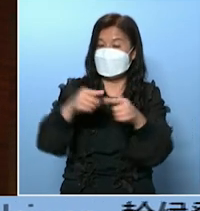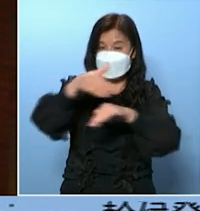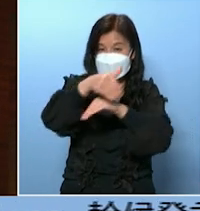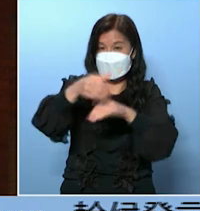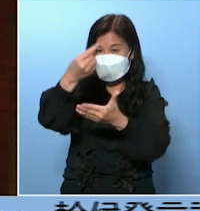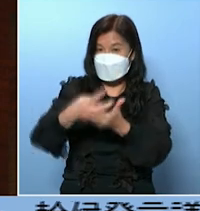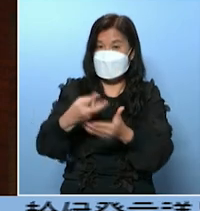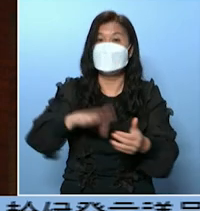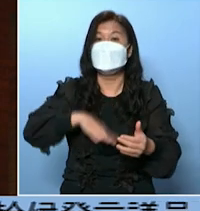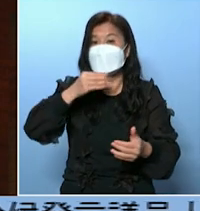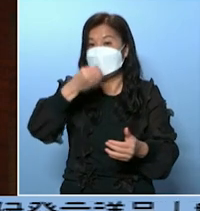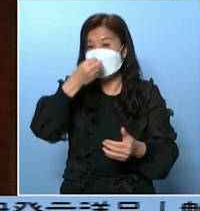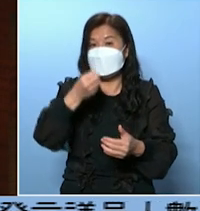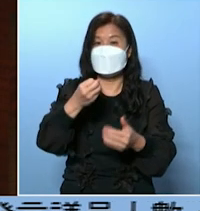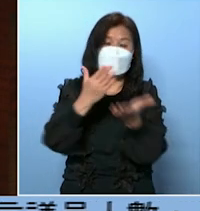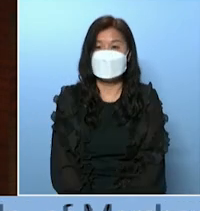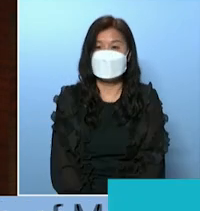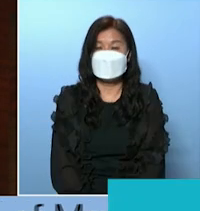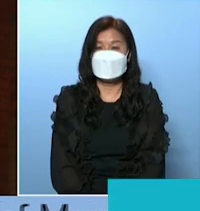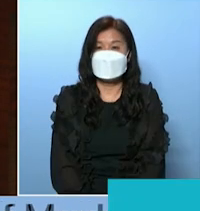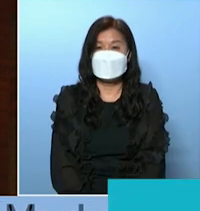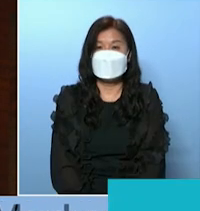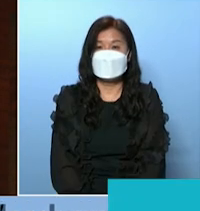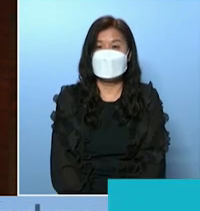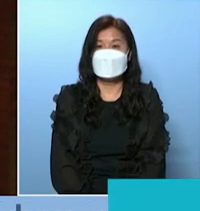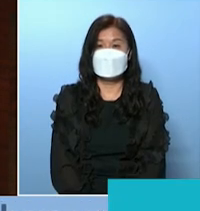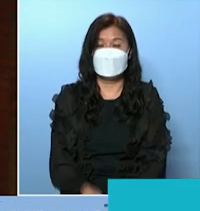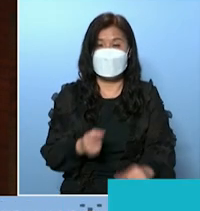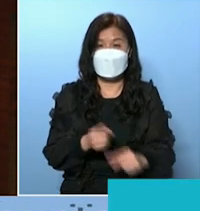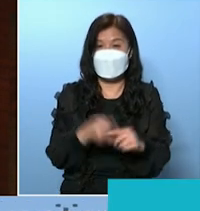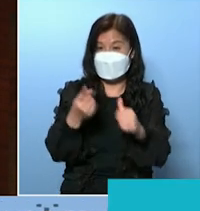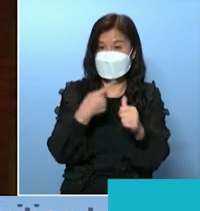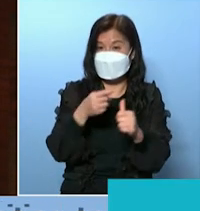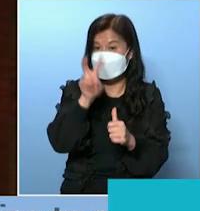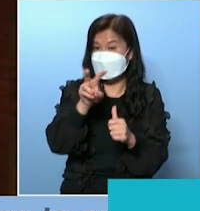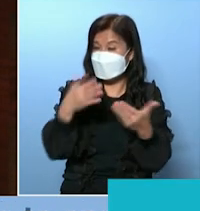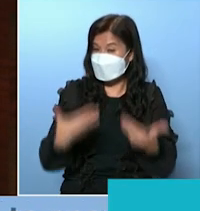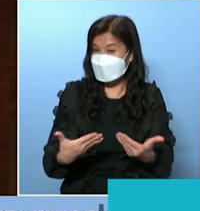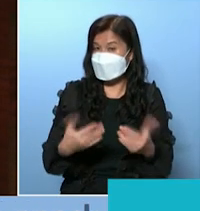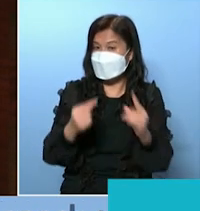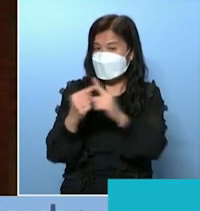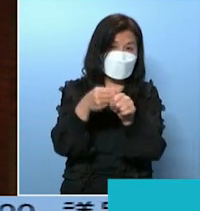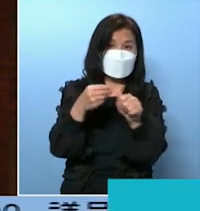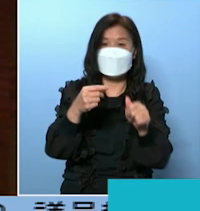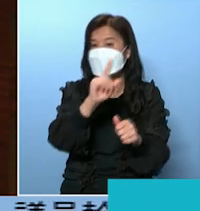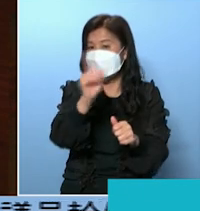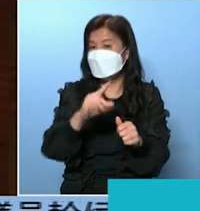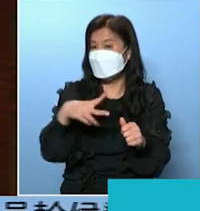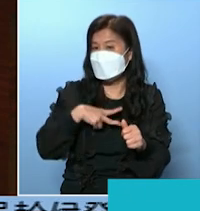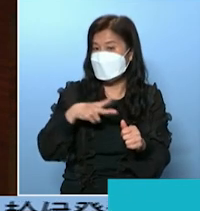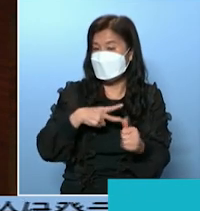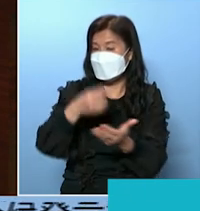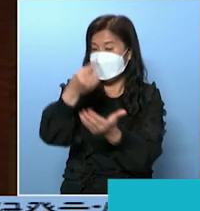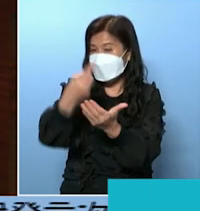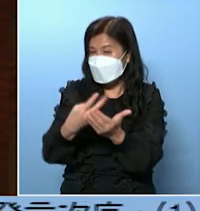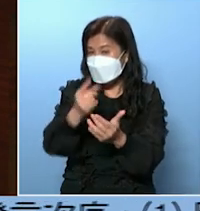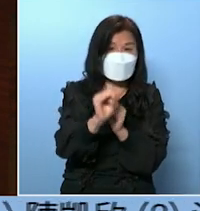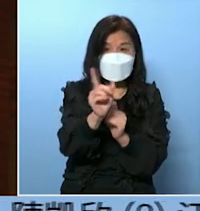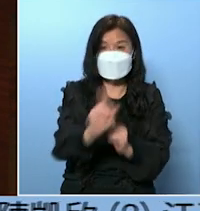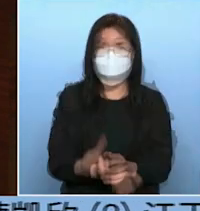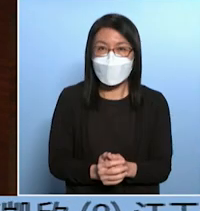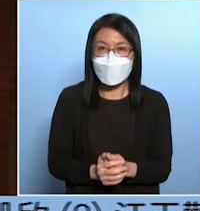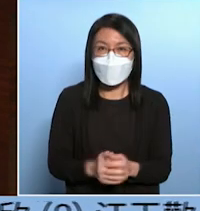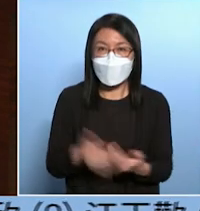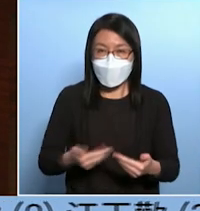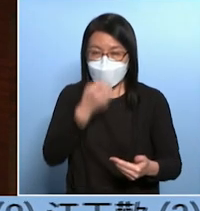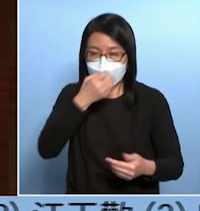滿足本地對各類人才的需求。我們不妨優先檢討現行人才培訓政策措施的不足。